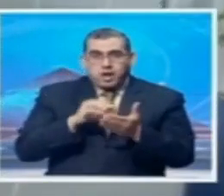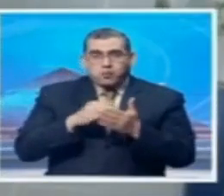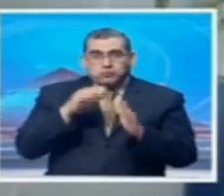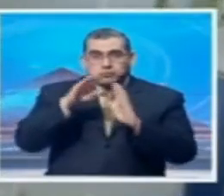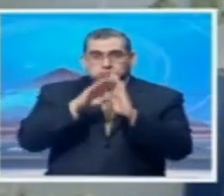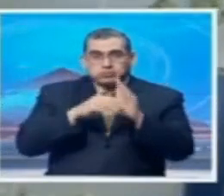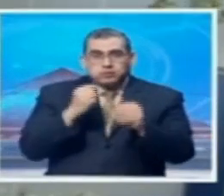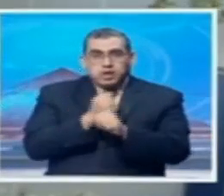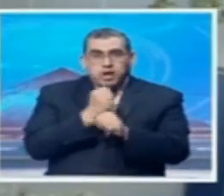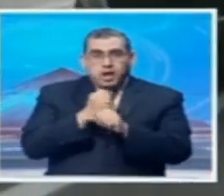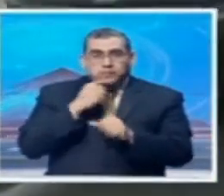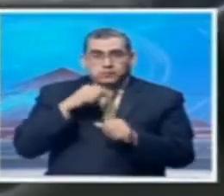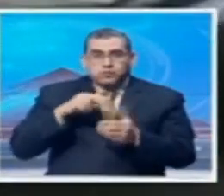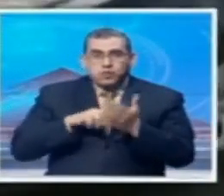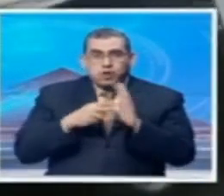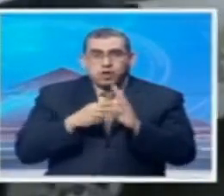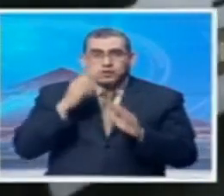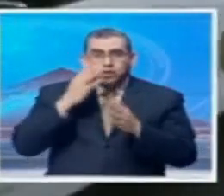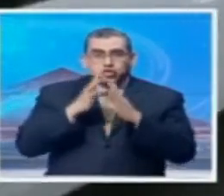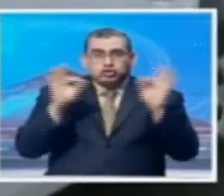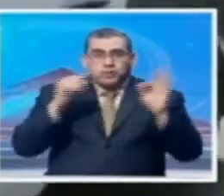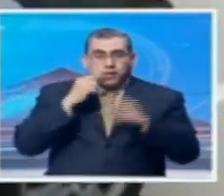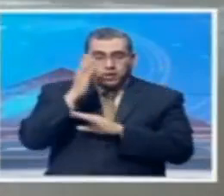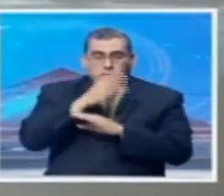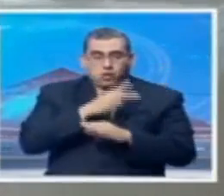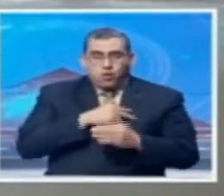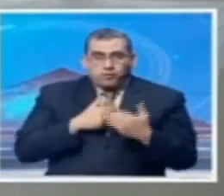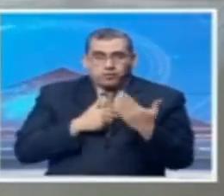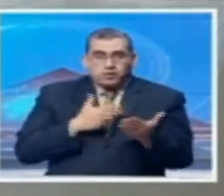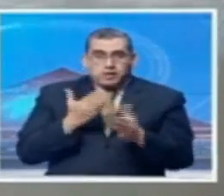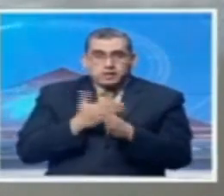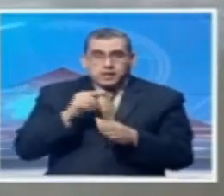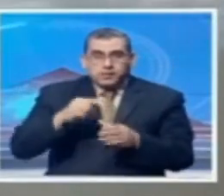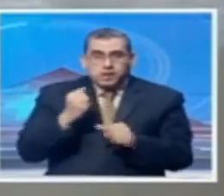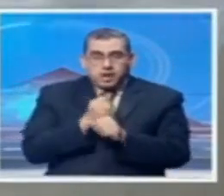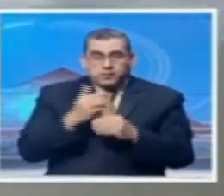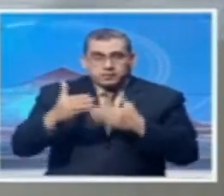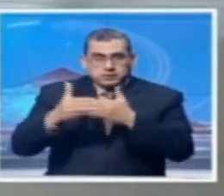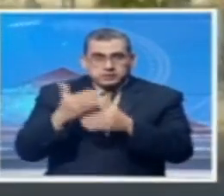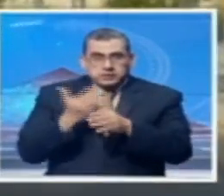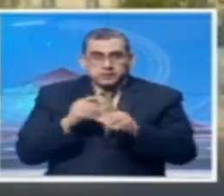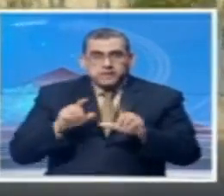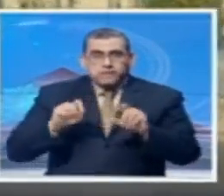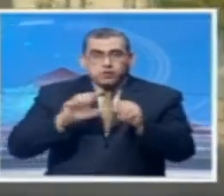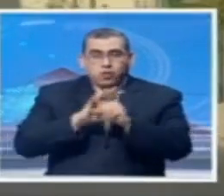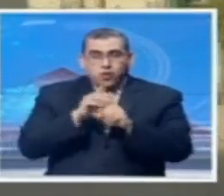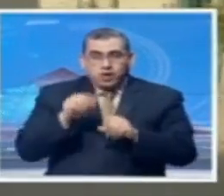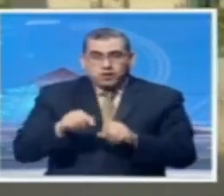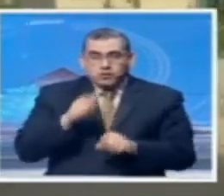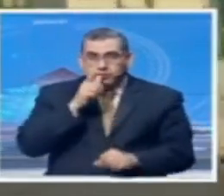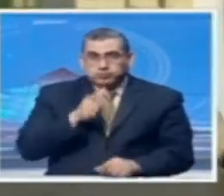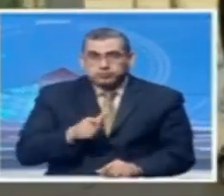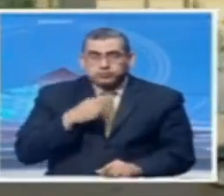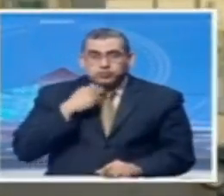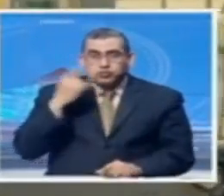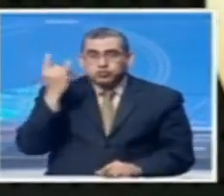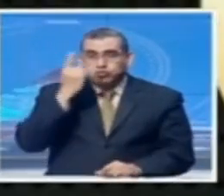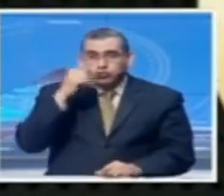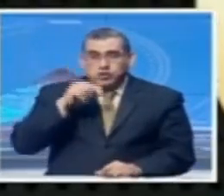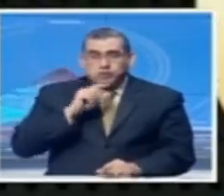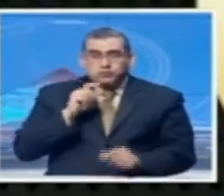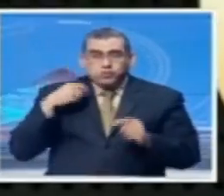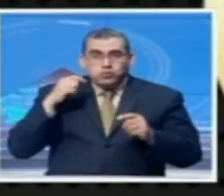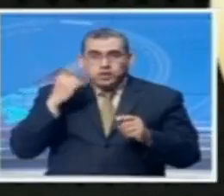إطار تنفيذ إجراءات الخطة الشاملة التي أعدتها الدولة للحد من انتشار فيروس كورونا، ضبطت أجهزة